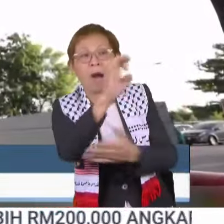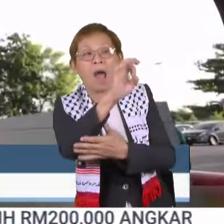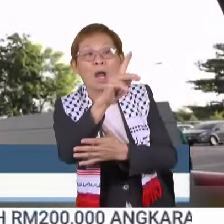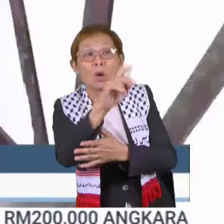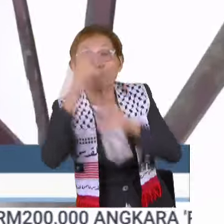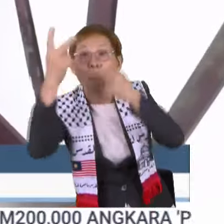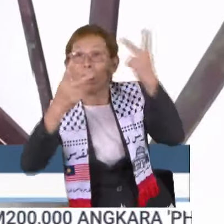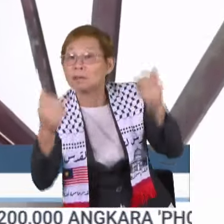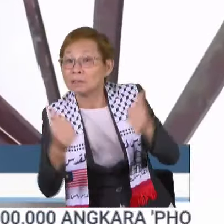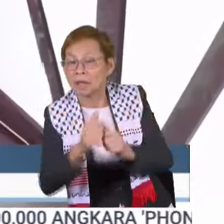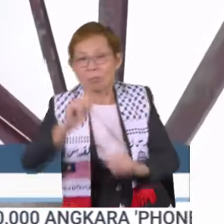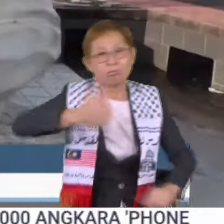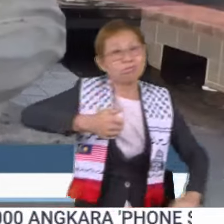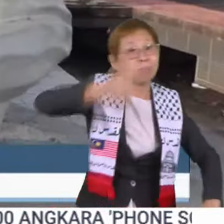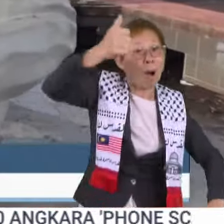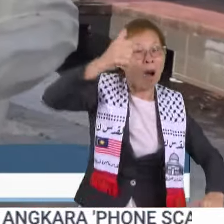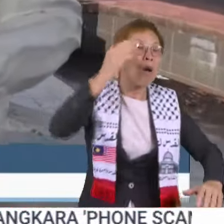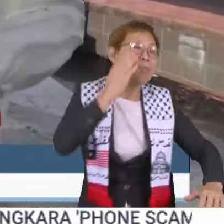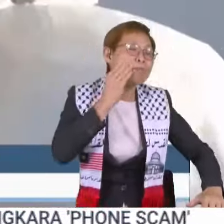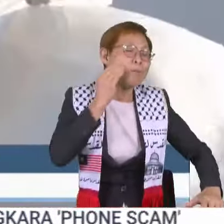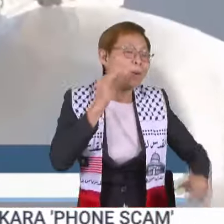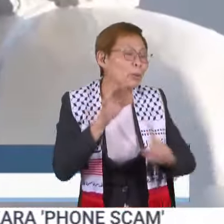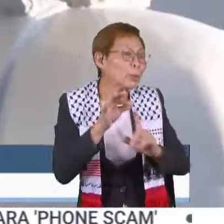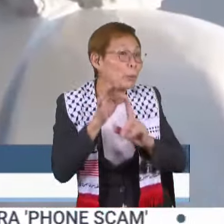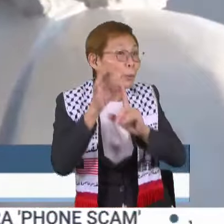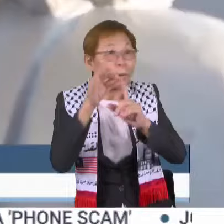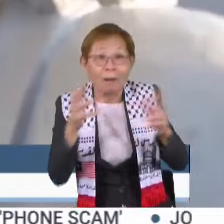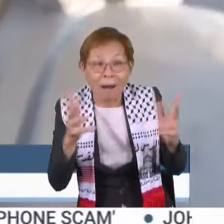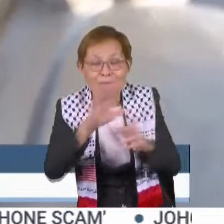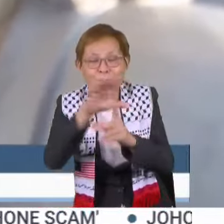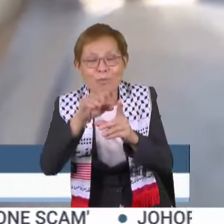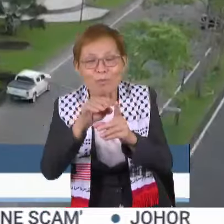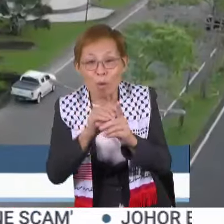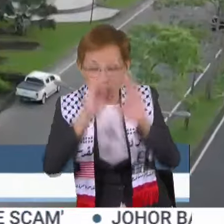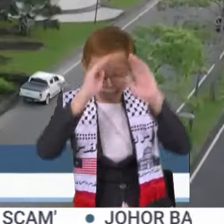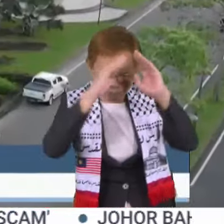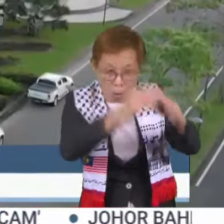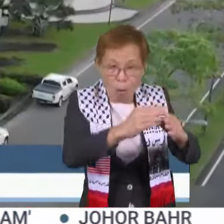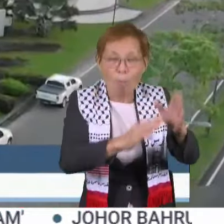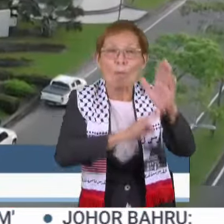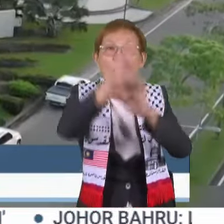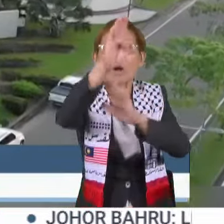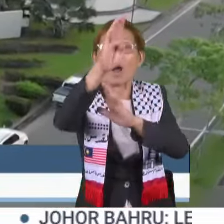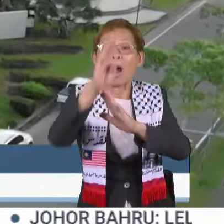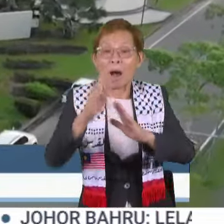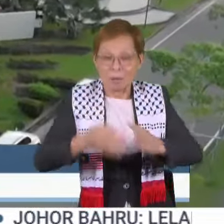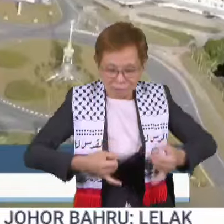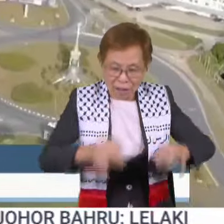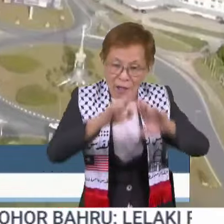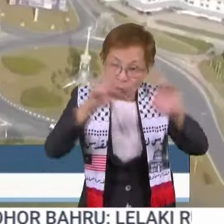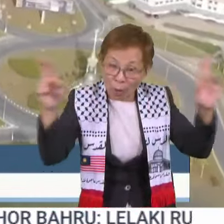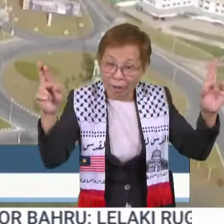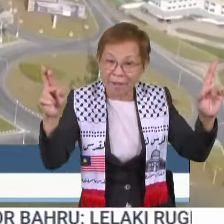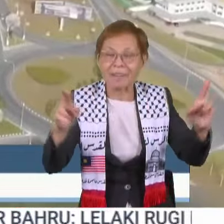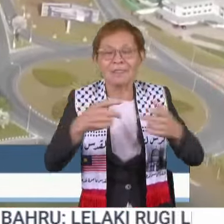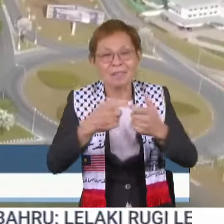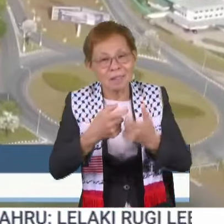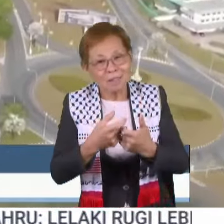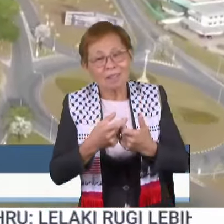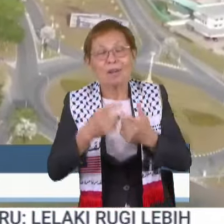pelancongan dengan mengutamakan pengalaman unik yang melibatkan penekanan kepada pembangunan infrastruktur mampan untuk mengimbangi